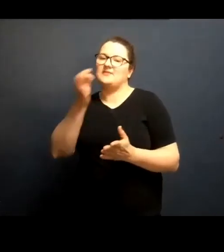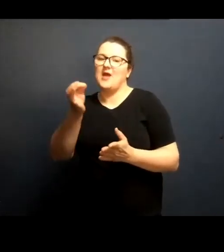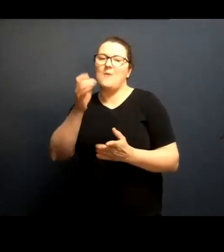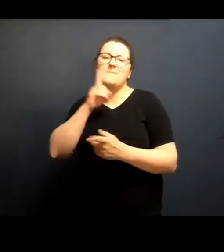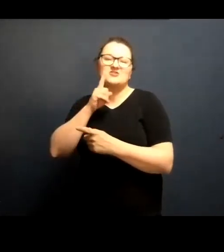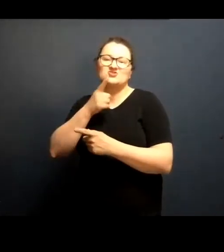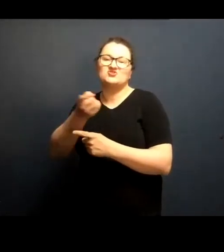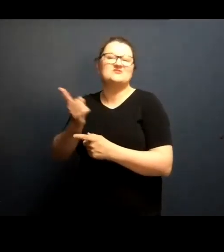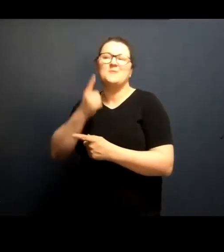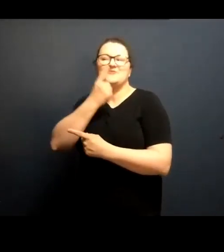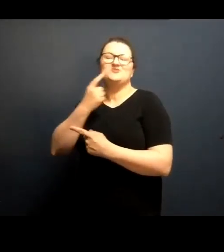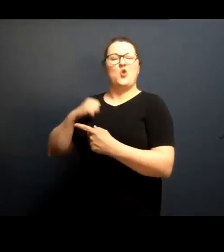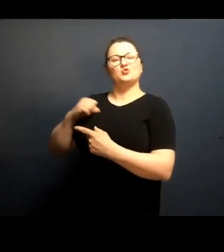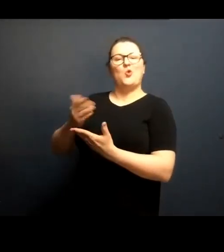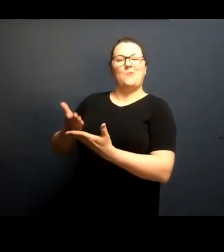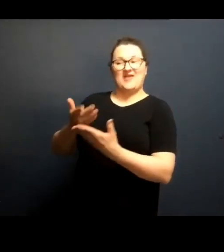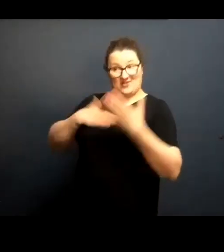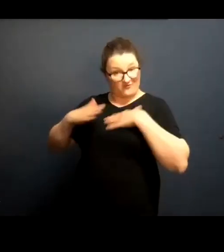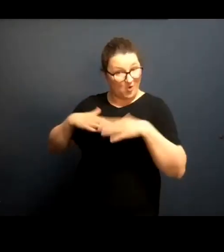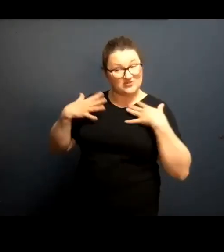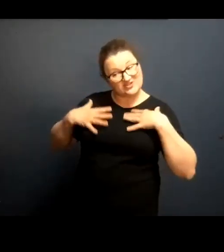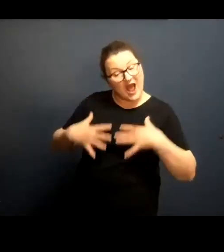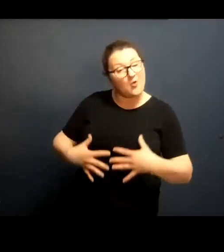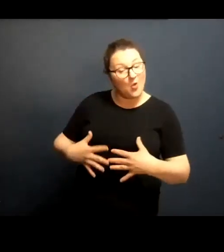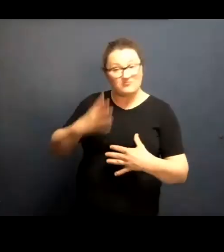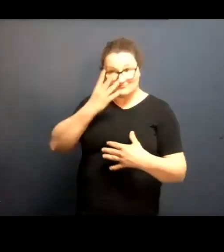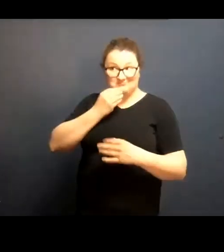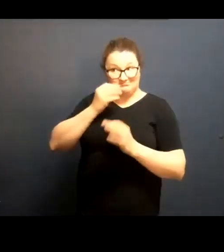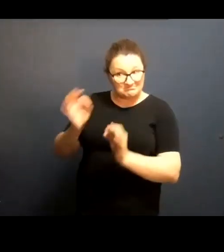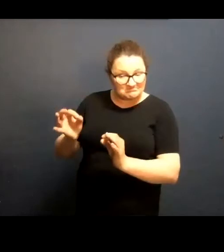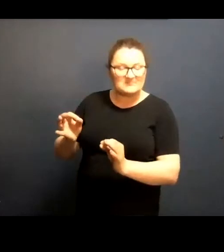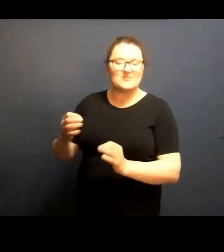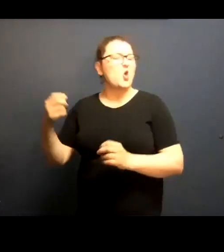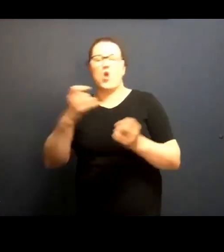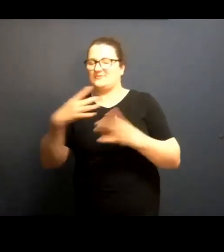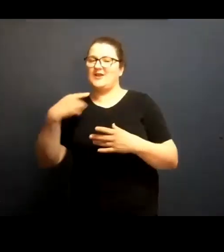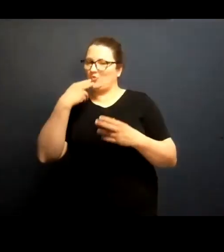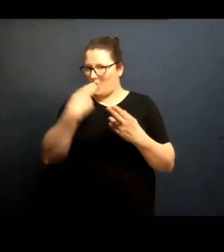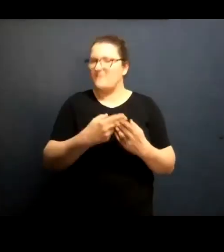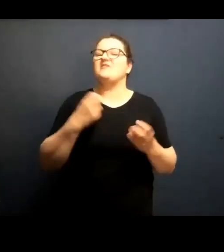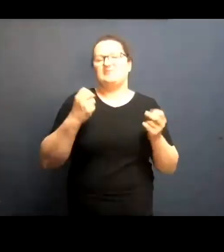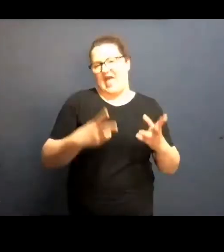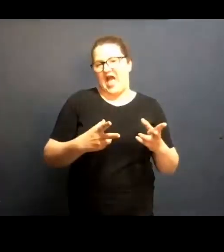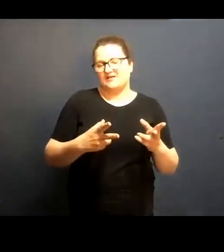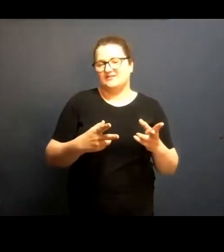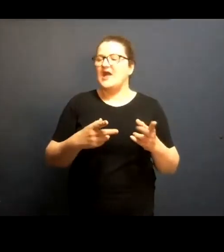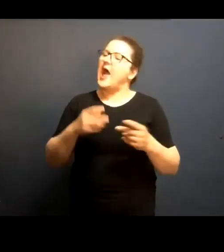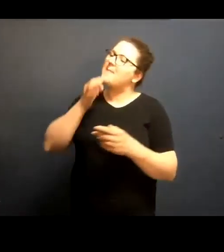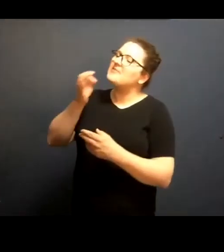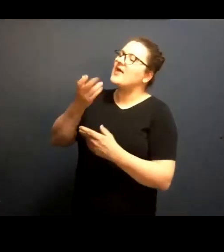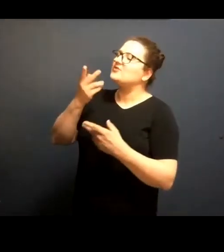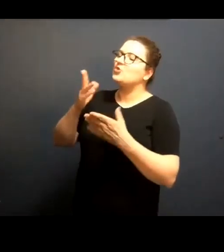co myśli o sobie, czy jest zadowolony ze swojego ciała. To po prostu natychmiast padało odpowiedź tak. Które części lubisz najbardziej?